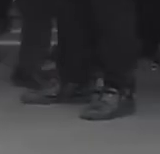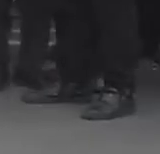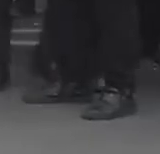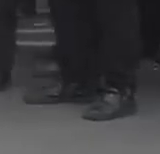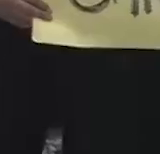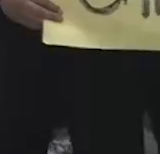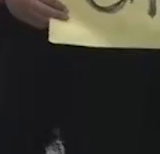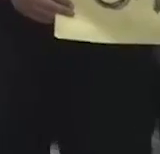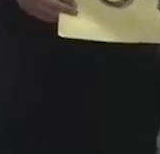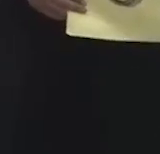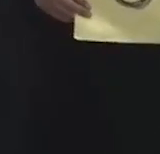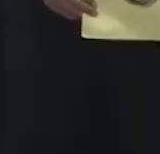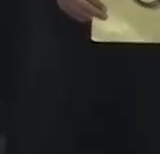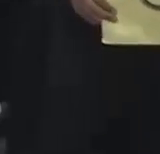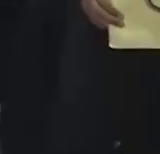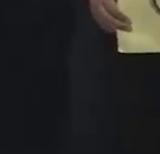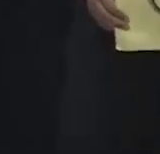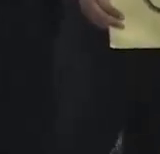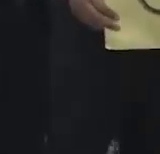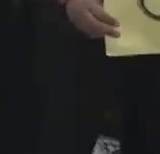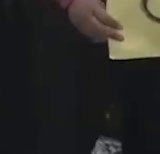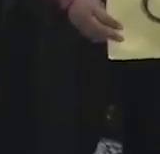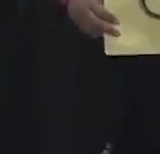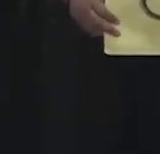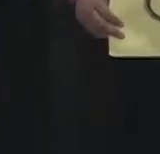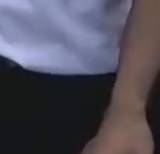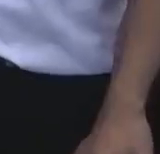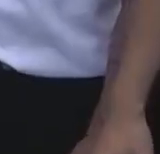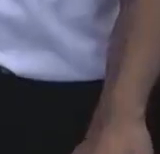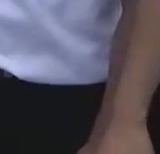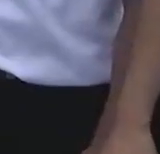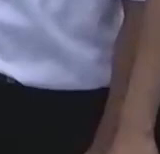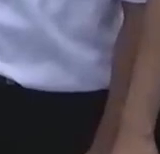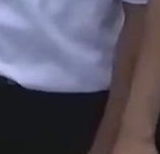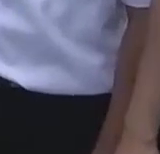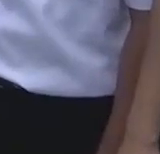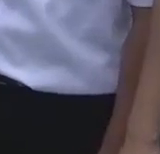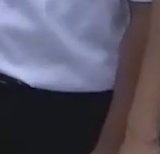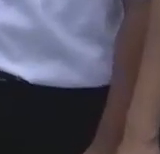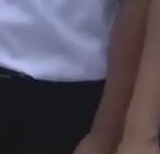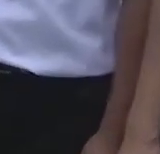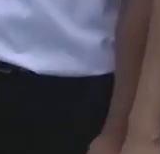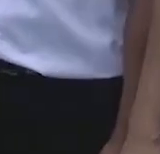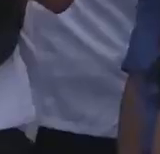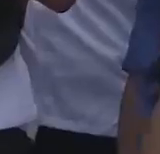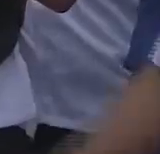rasa juga mengadu soal masih adanya beberapa pegawai yang digaji di bawah UMR DKI Jakarta.